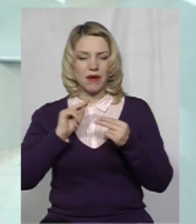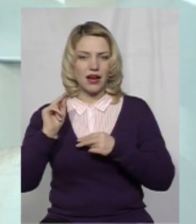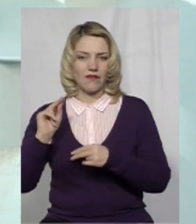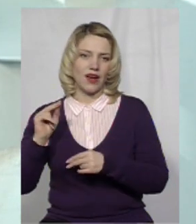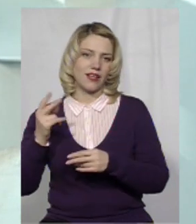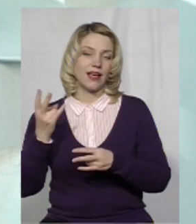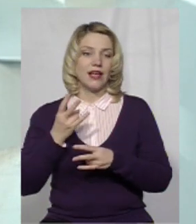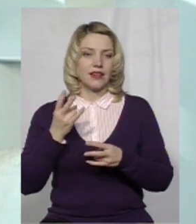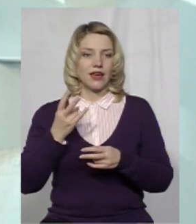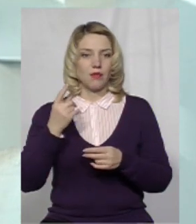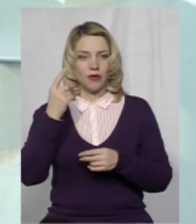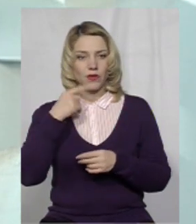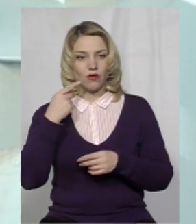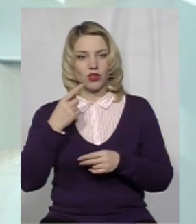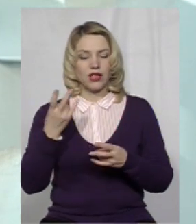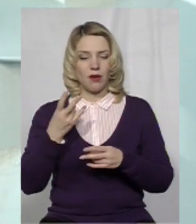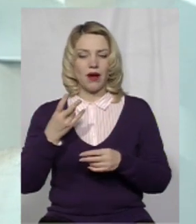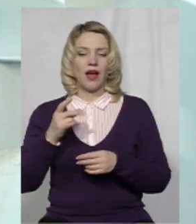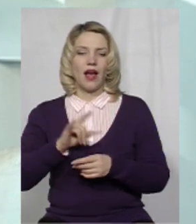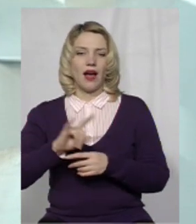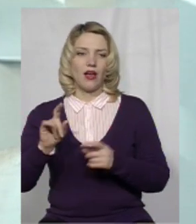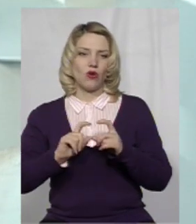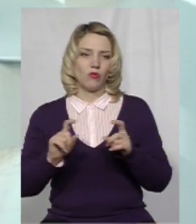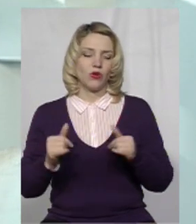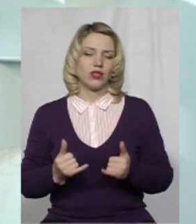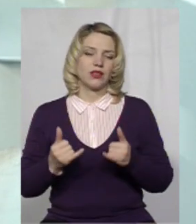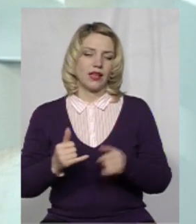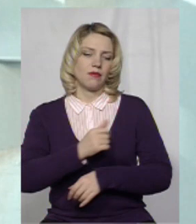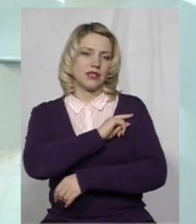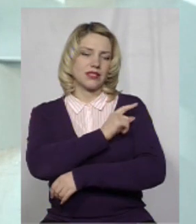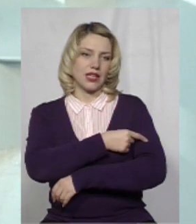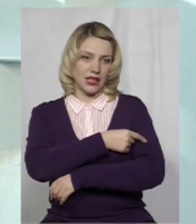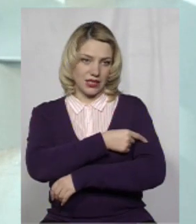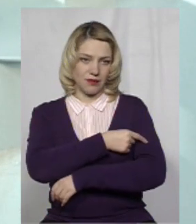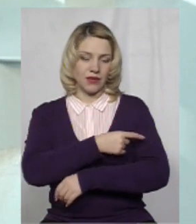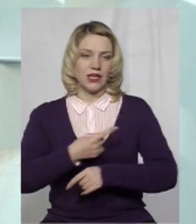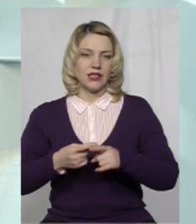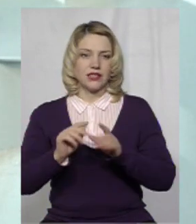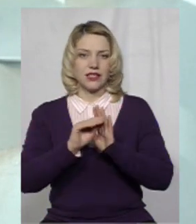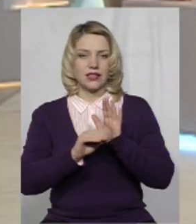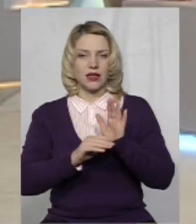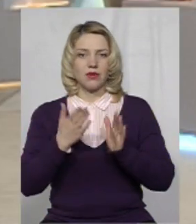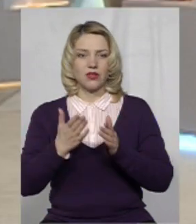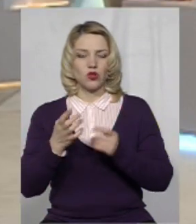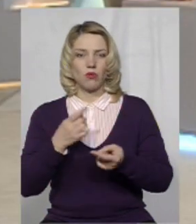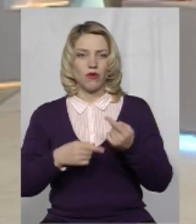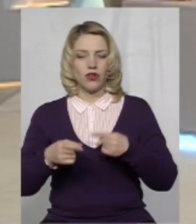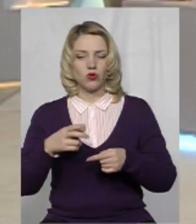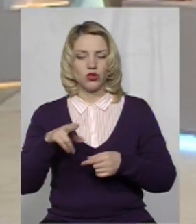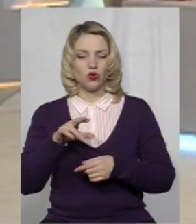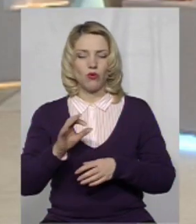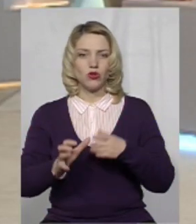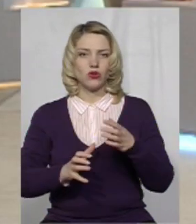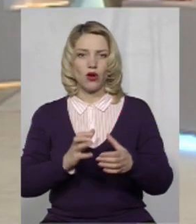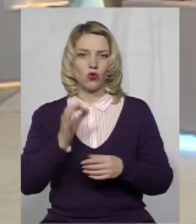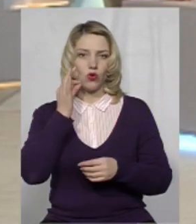те, що нам потрібно і відновлення аеропорта для усилення саме такої логістичної потужної системи. І якщо ще повернутися до міжнародного досвіду,